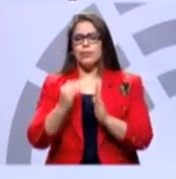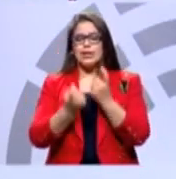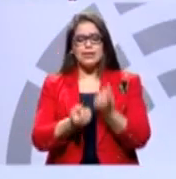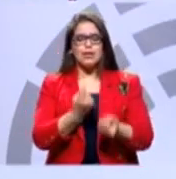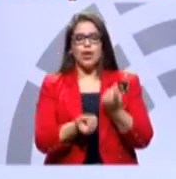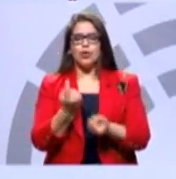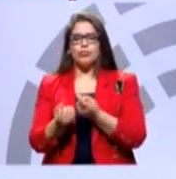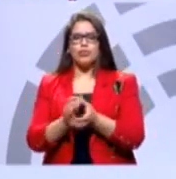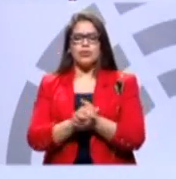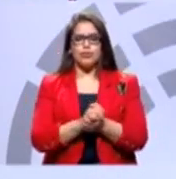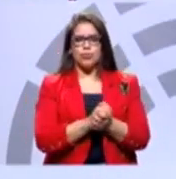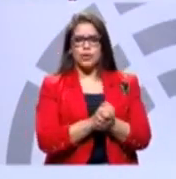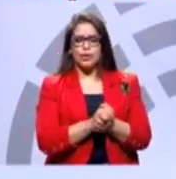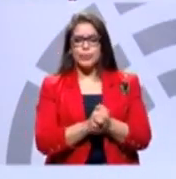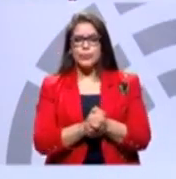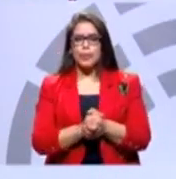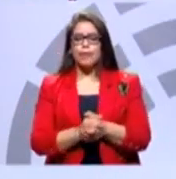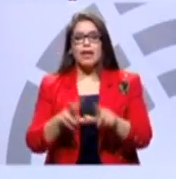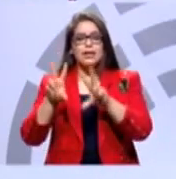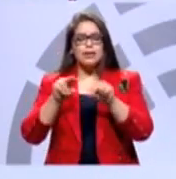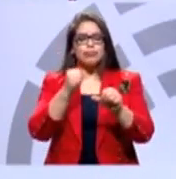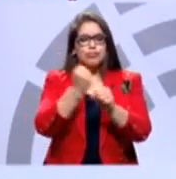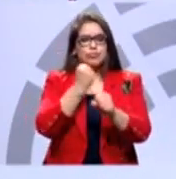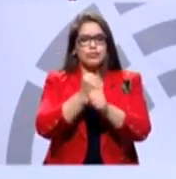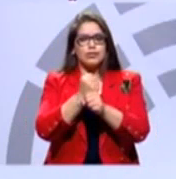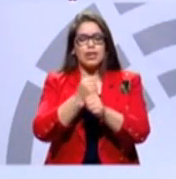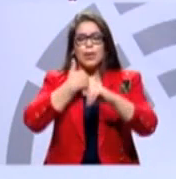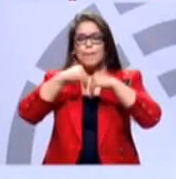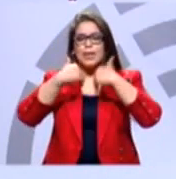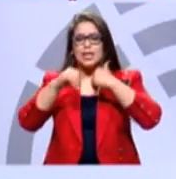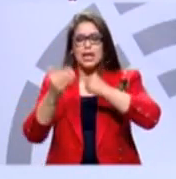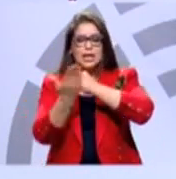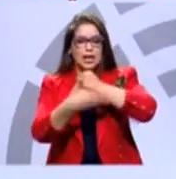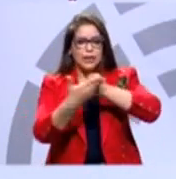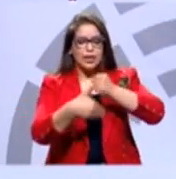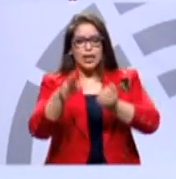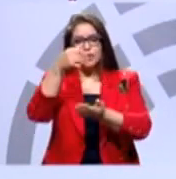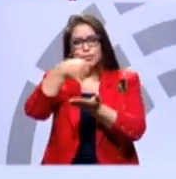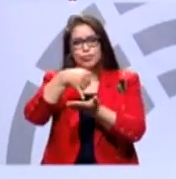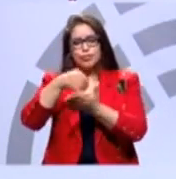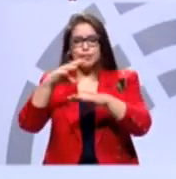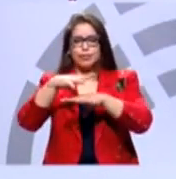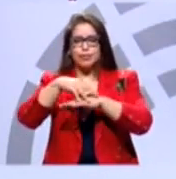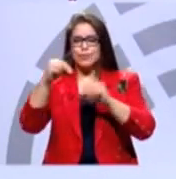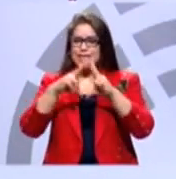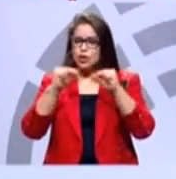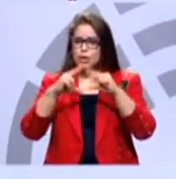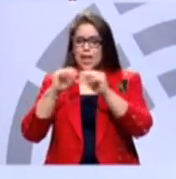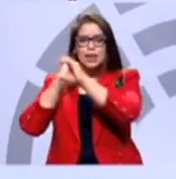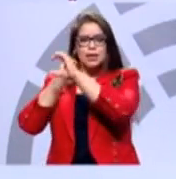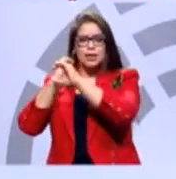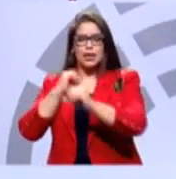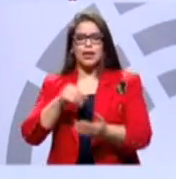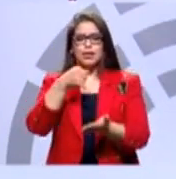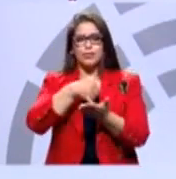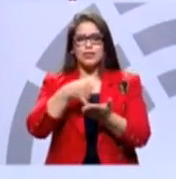والادويه والاسمده كما سنعمل على صيانه المسالك الفلاحيه بالجهه بما يسهل التنقل الحنشه